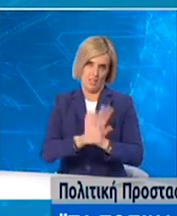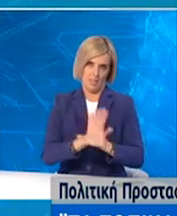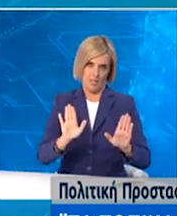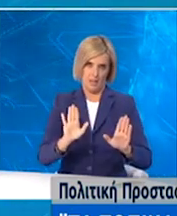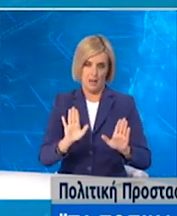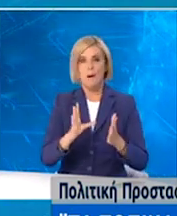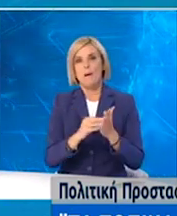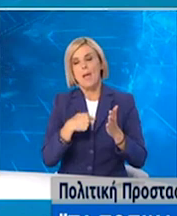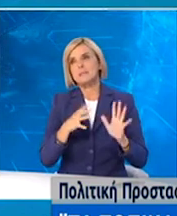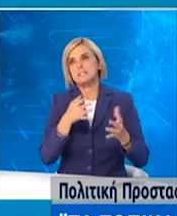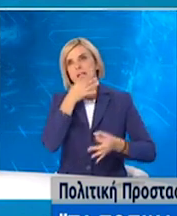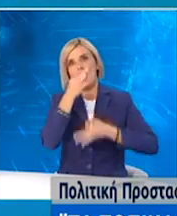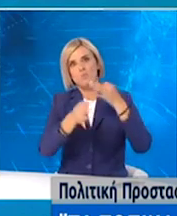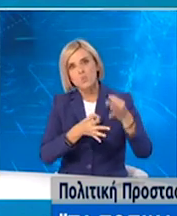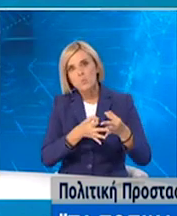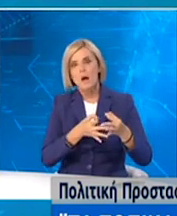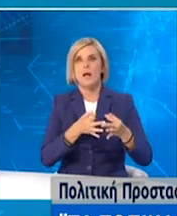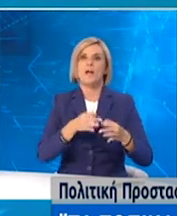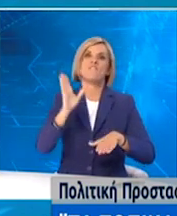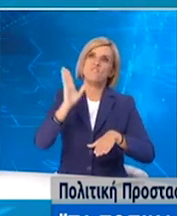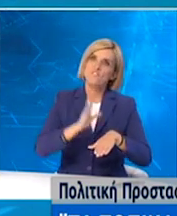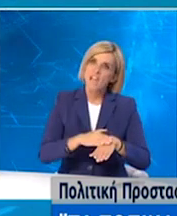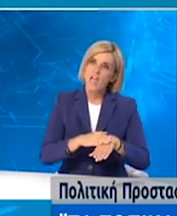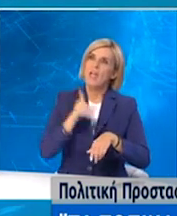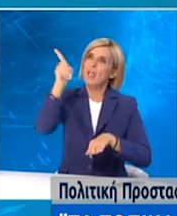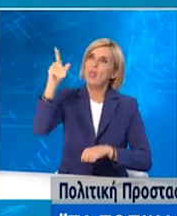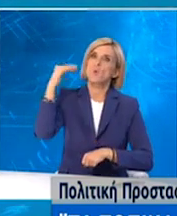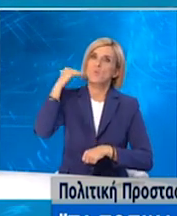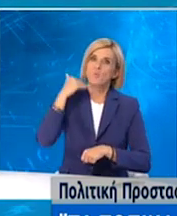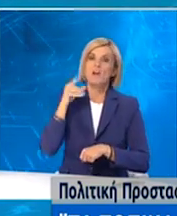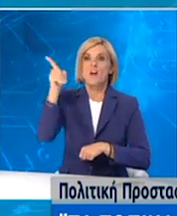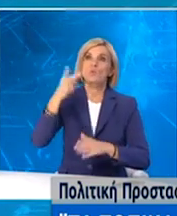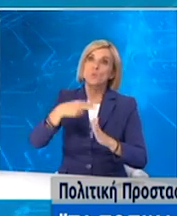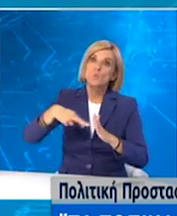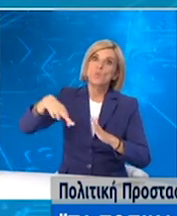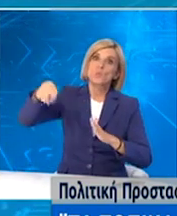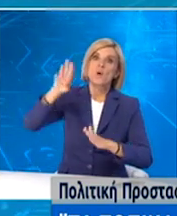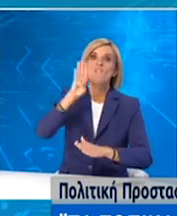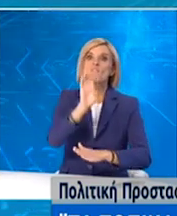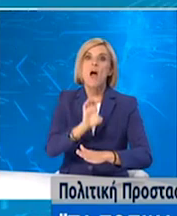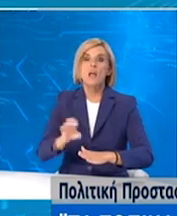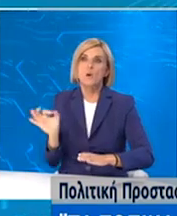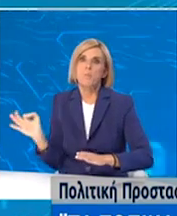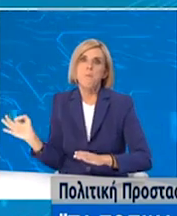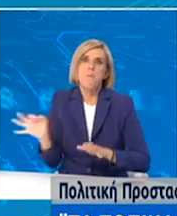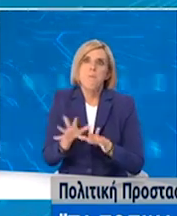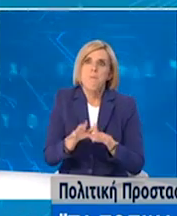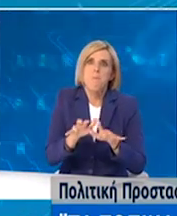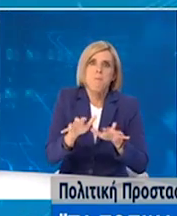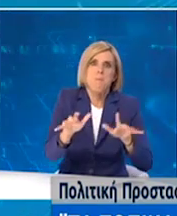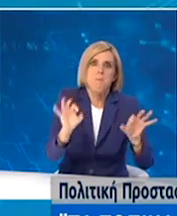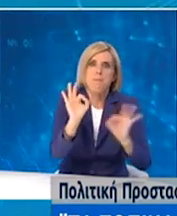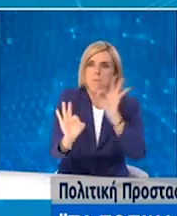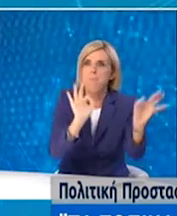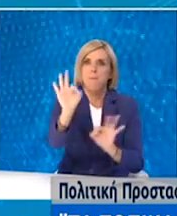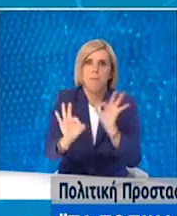μπει στο χάρτη της εξάπλωσης και πώς διαφορετικές αιστείες πανδημίας αφέθηκαν στην τύχη τους και ενώθηκαν